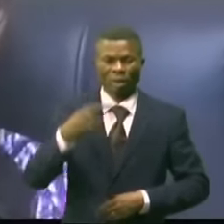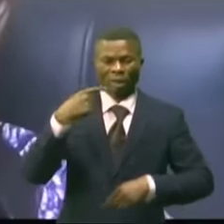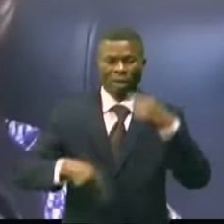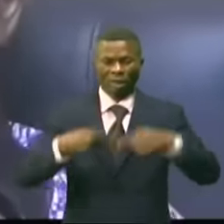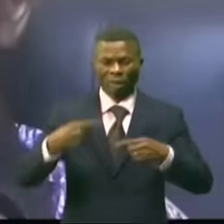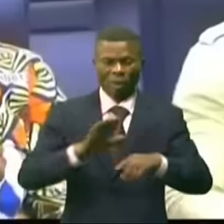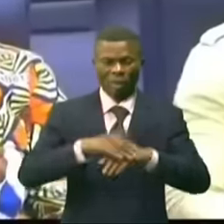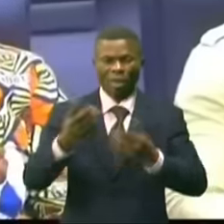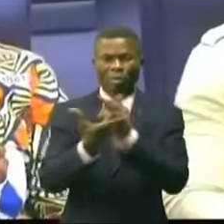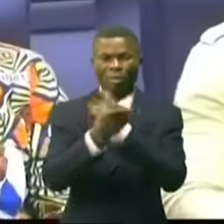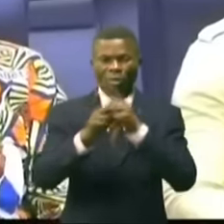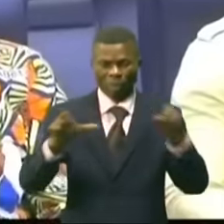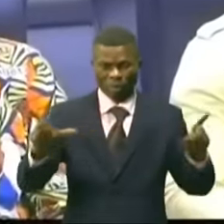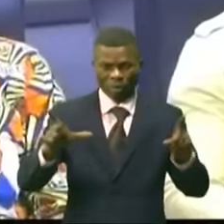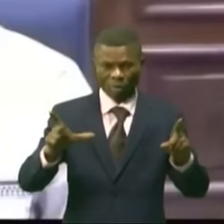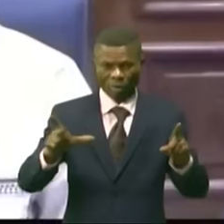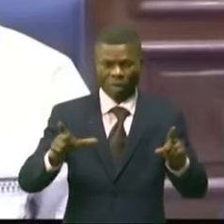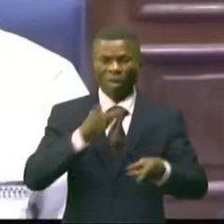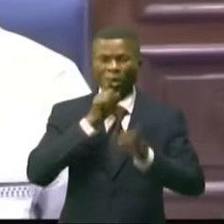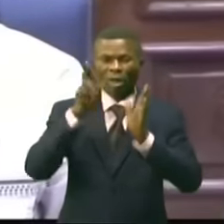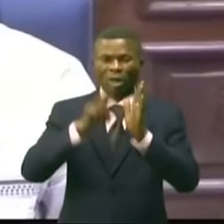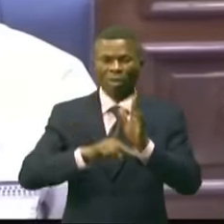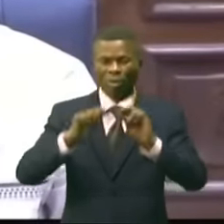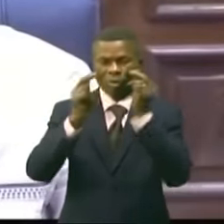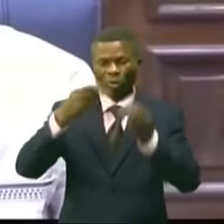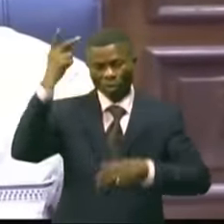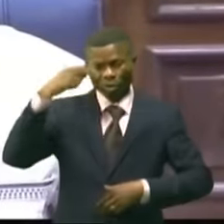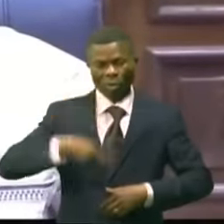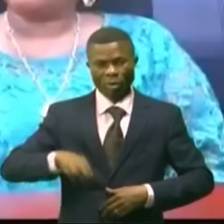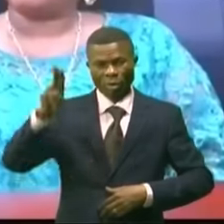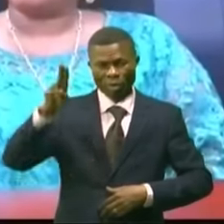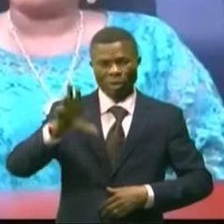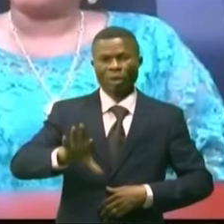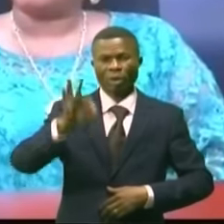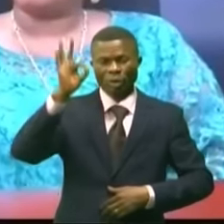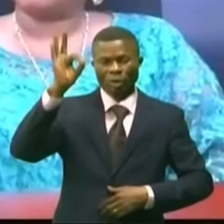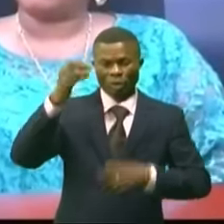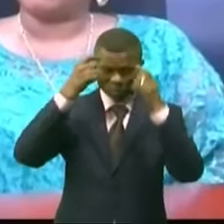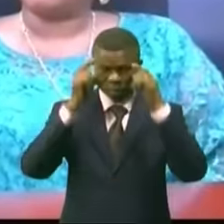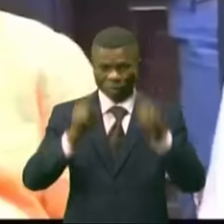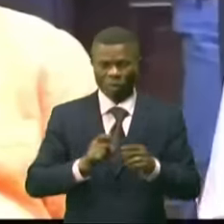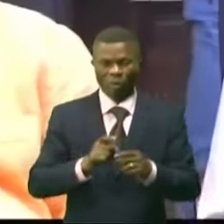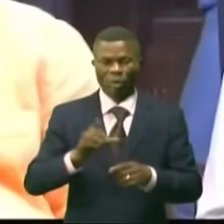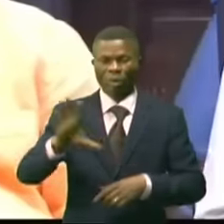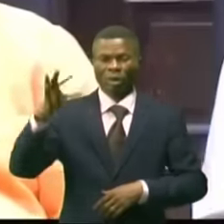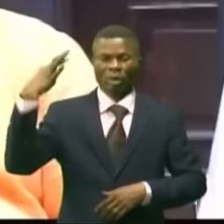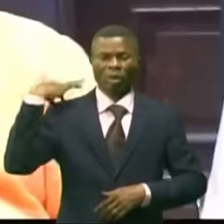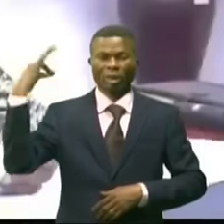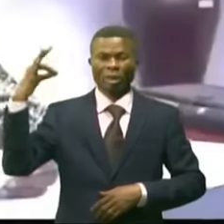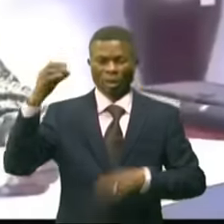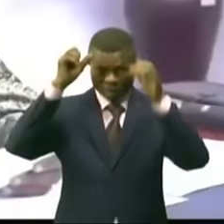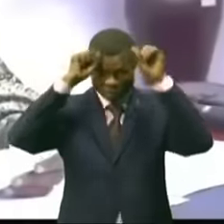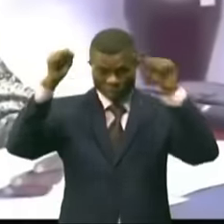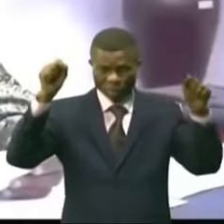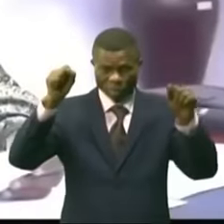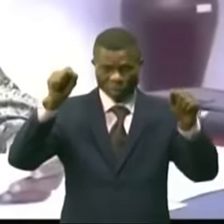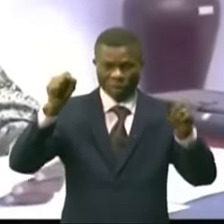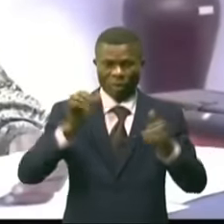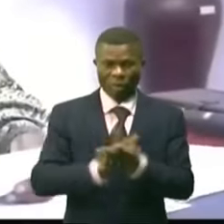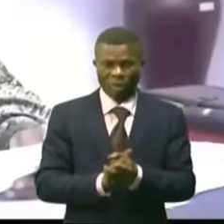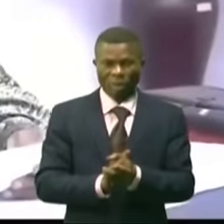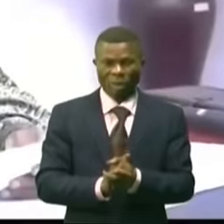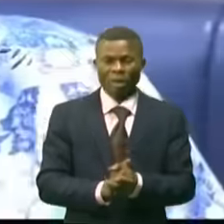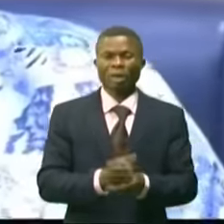délibération les parlementaires de l'IDPS ont levé l'option de postuler au poste du président de rapporter celui